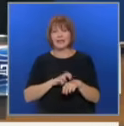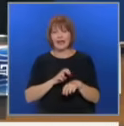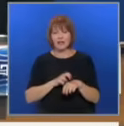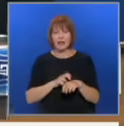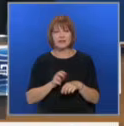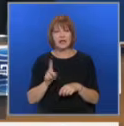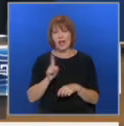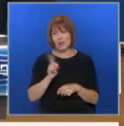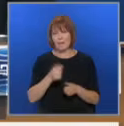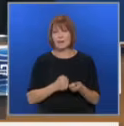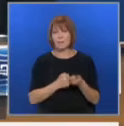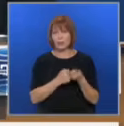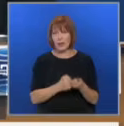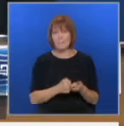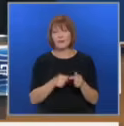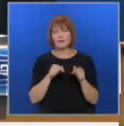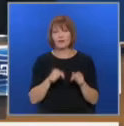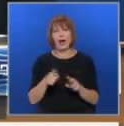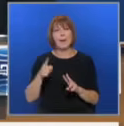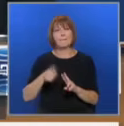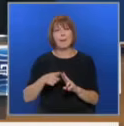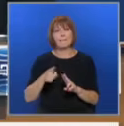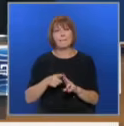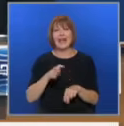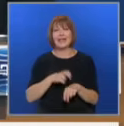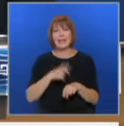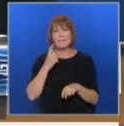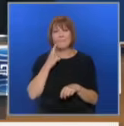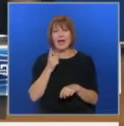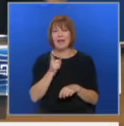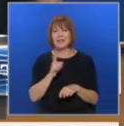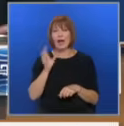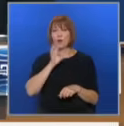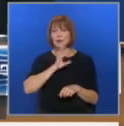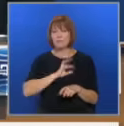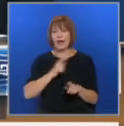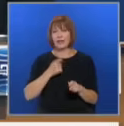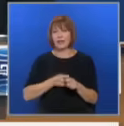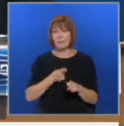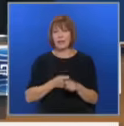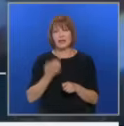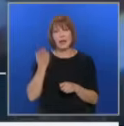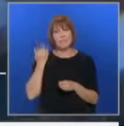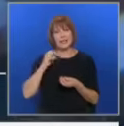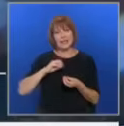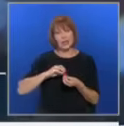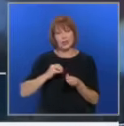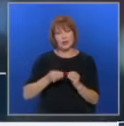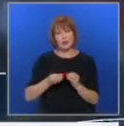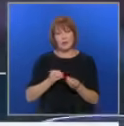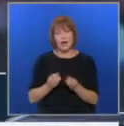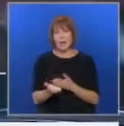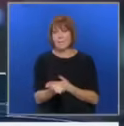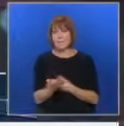ще подкрепим това, което ППДБ не успяха да прокарат още преди изчупването на сглобката. Бягане